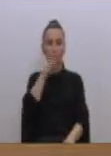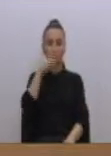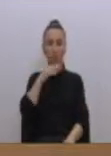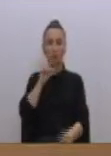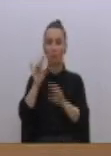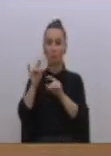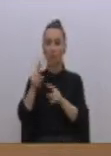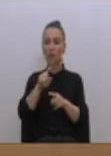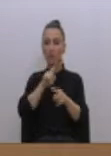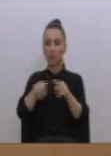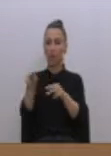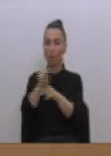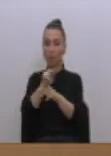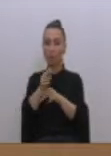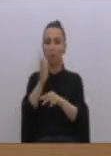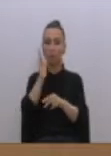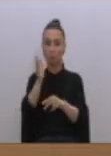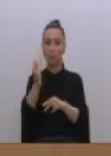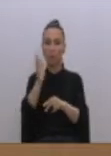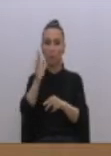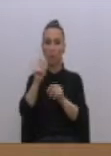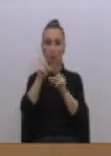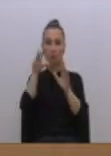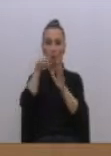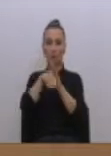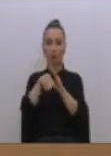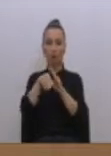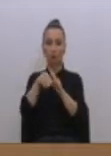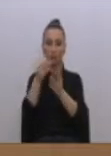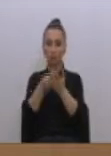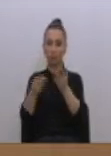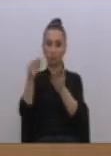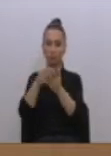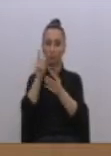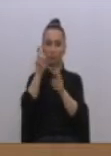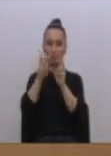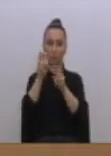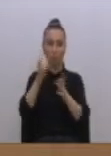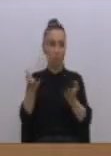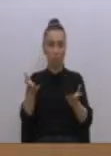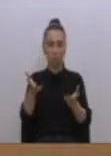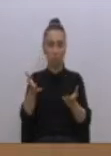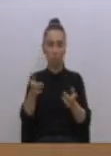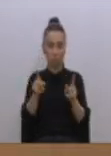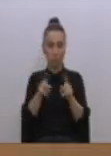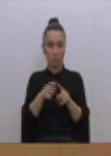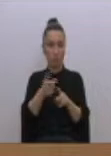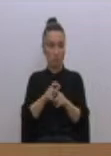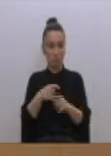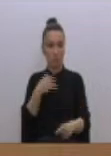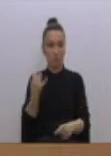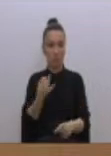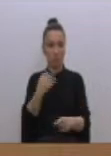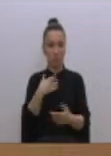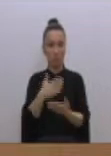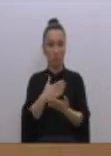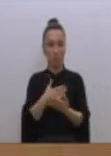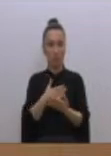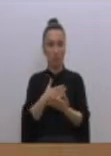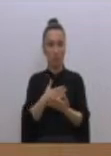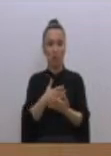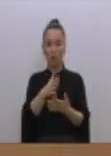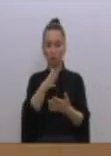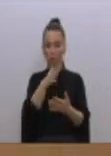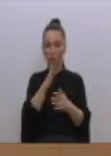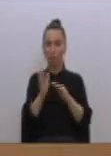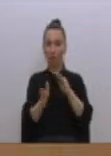წმუნებენ, რომ სწრაფად მოხდება სკოლაში დაბრუნება, სწრაფად გახდება შესაძლებელი. და რაც ასევე ძალიან საინტერესოა, დრო